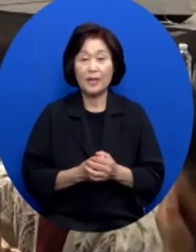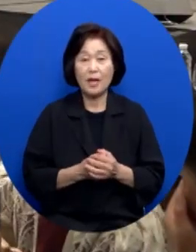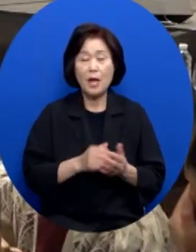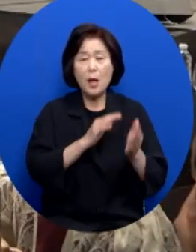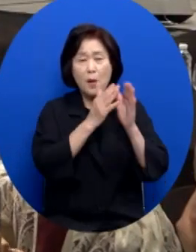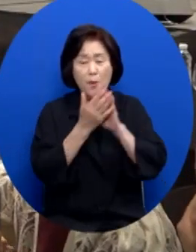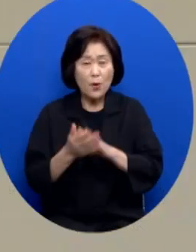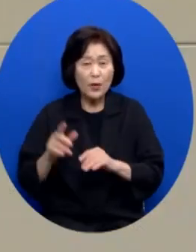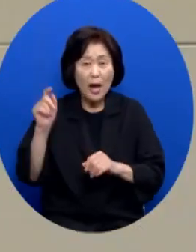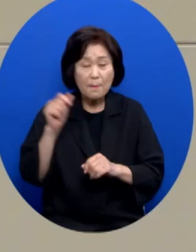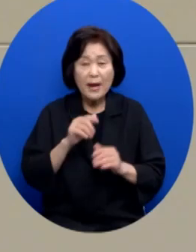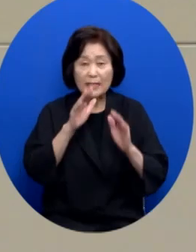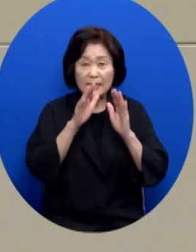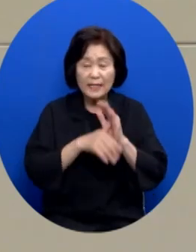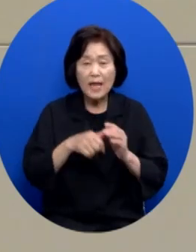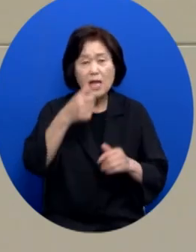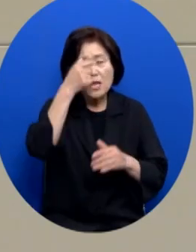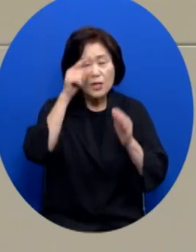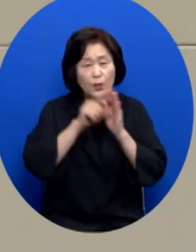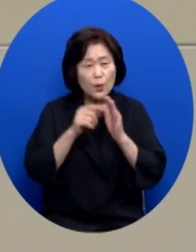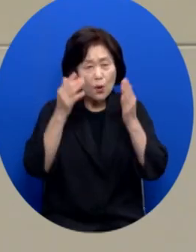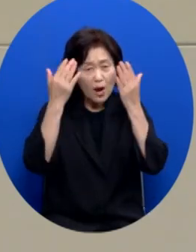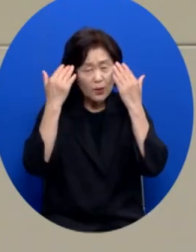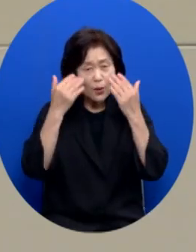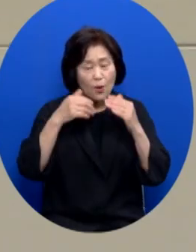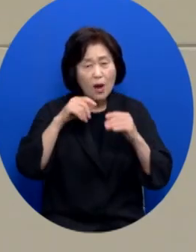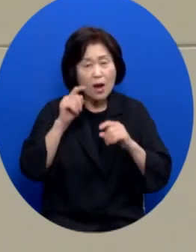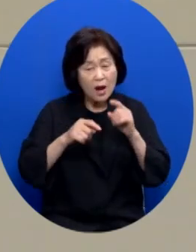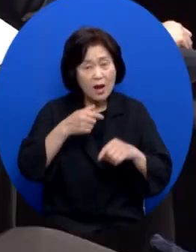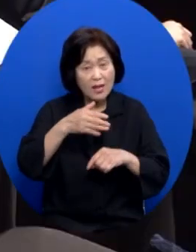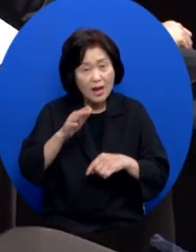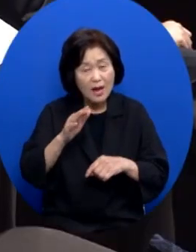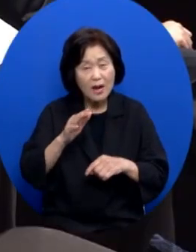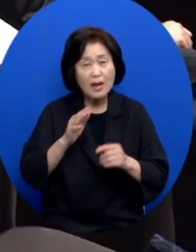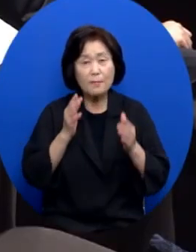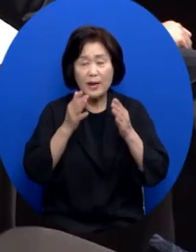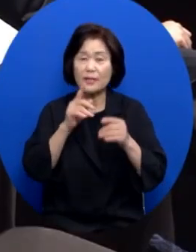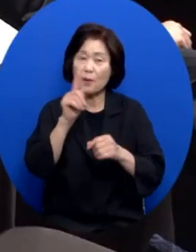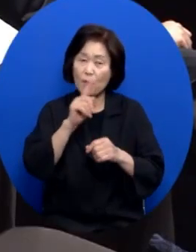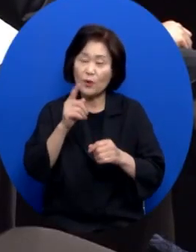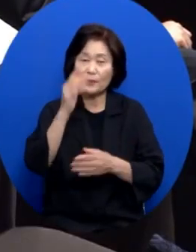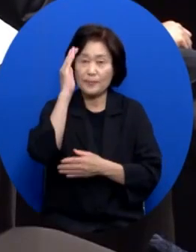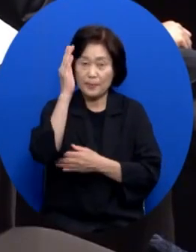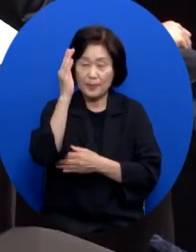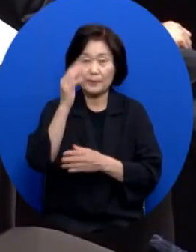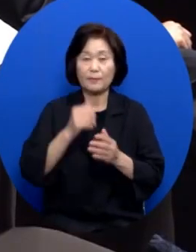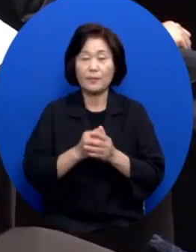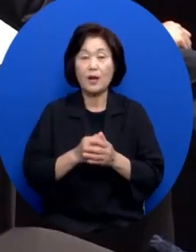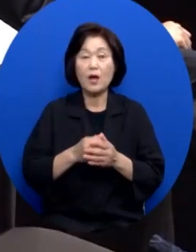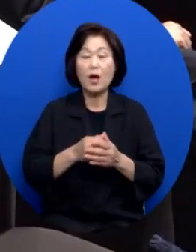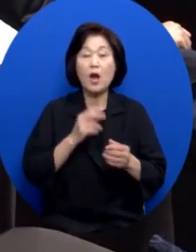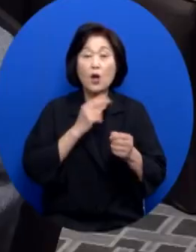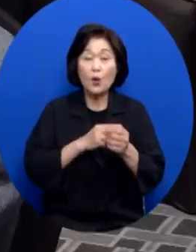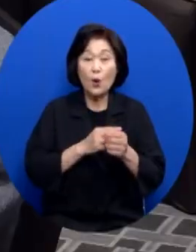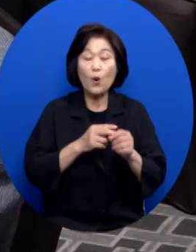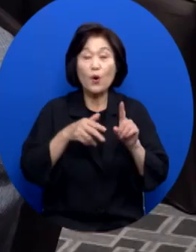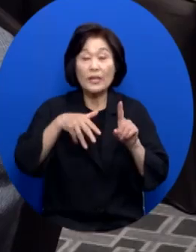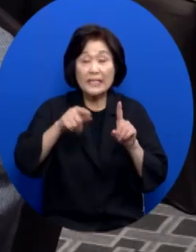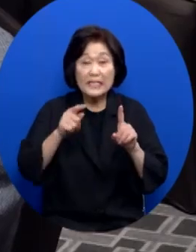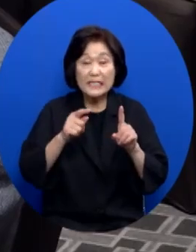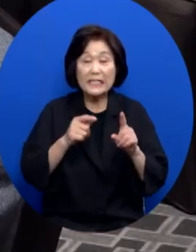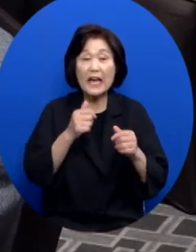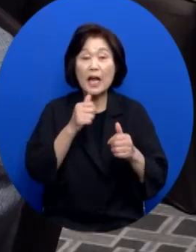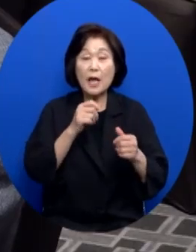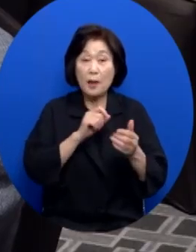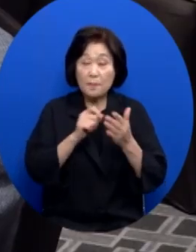급변하는 시대, 기독학교가 가야 할 길을 주제로 열린 이번 포럼에서는 교원 1차 필기시험을 교육청에 의무